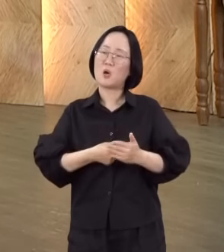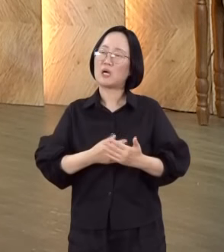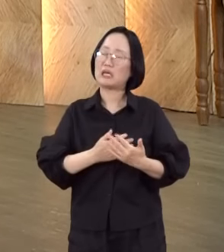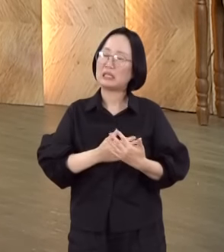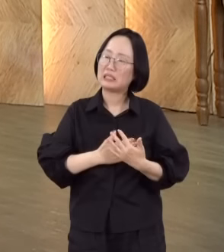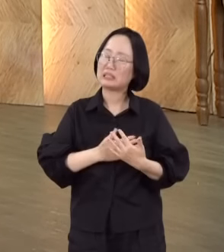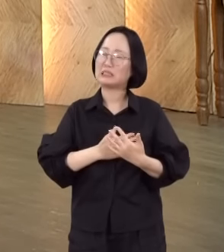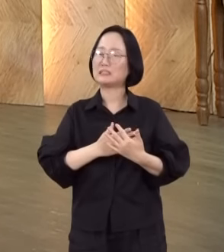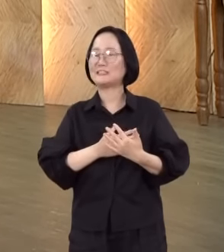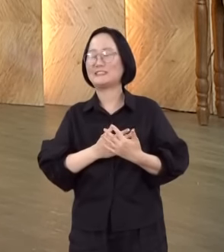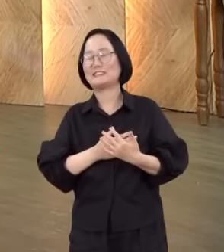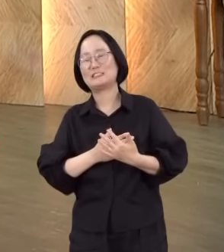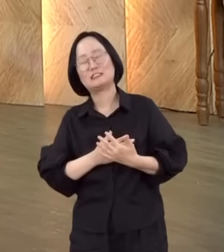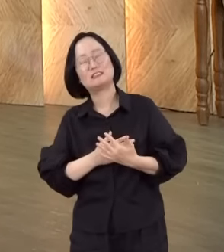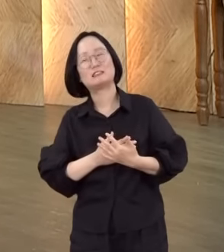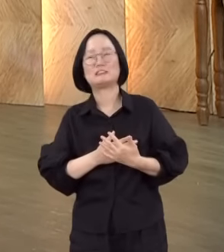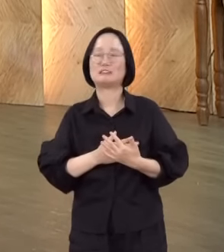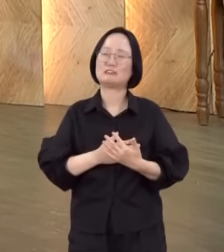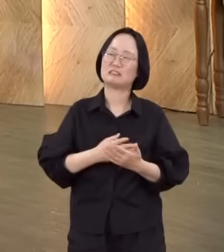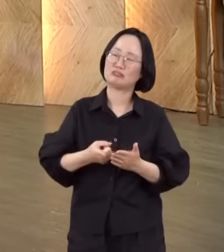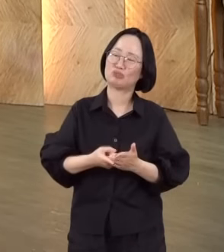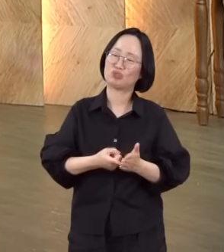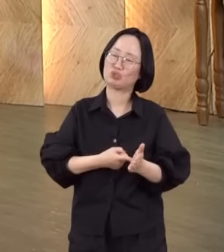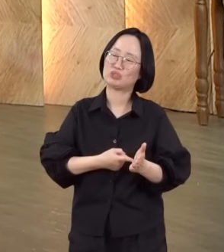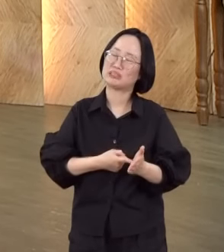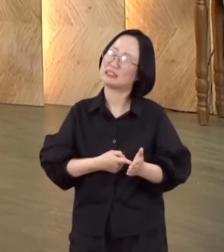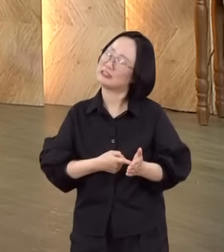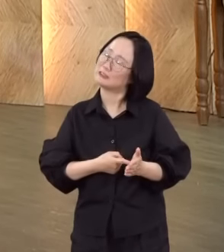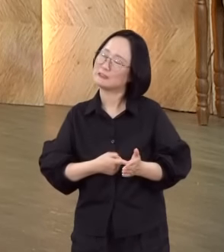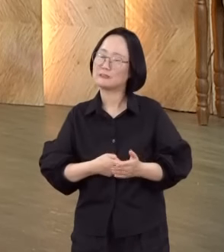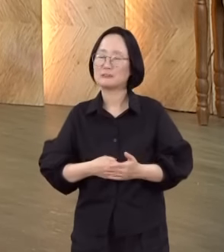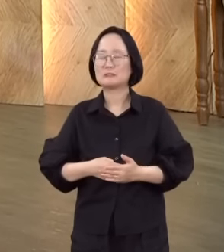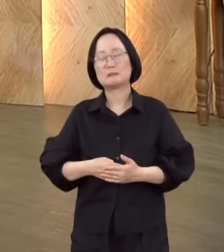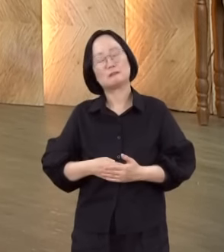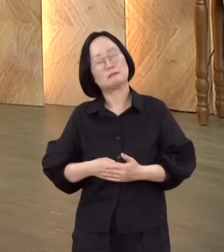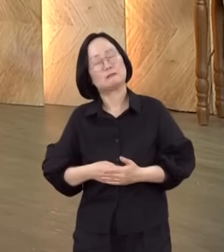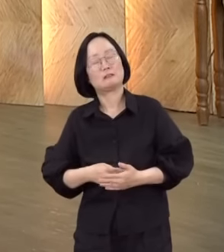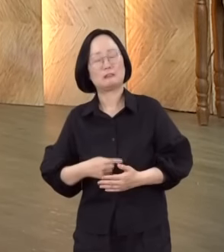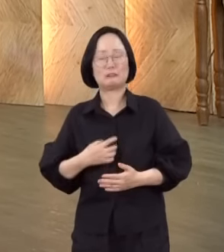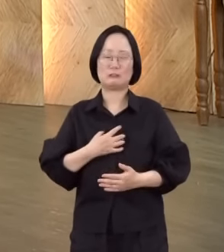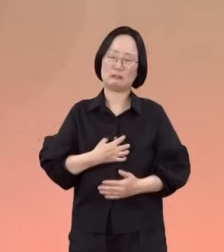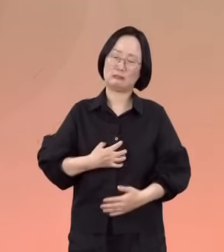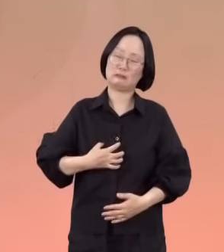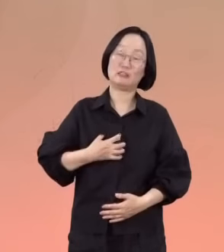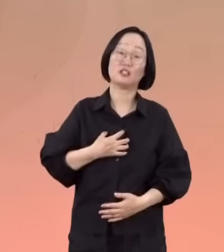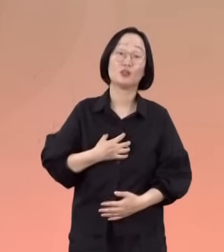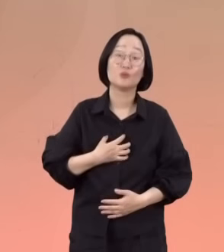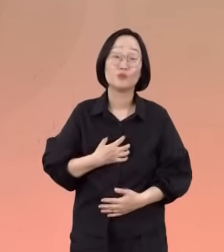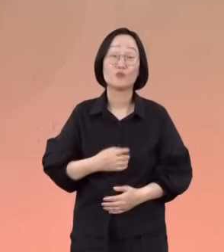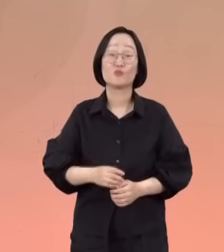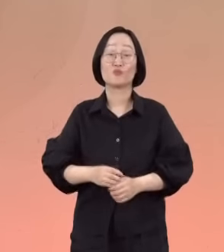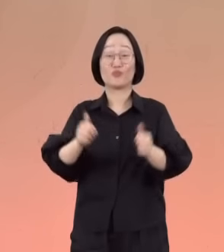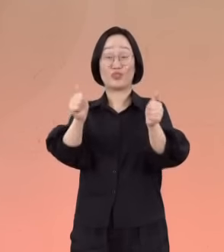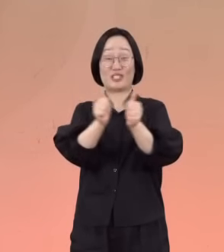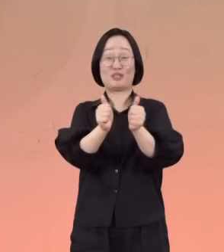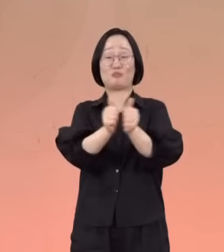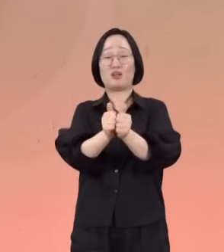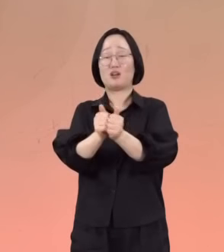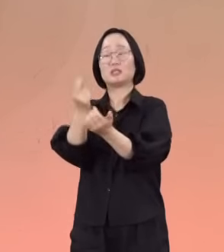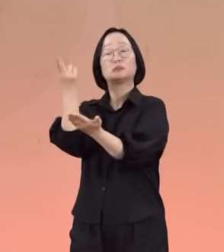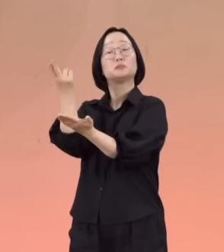아 하다못해 몸에 칼대는 거면 왠지 마음이 좀 신숭아요 그래서 이렇게 침대에